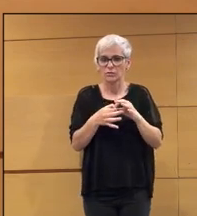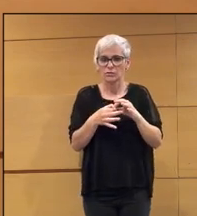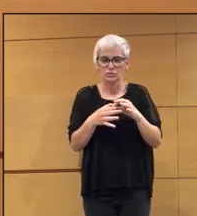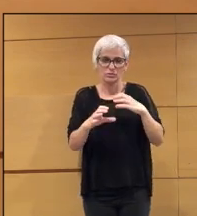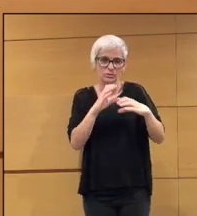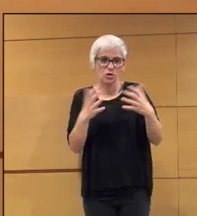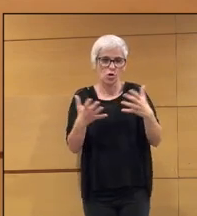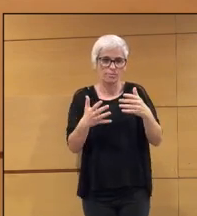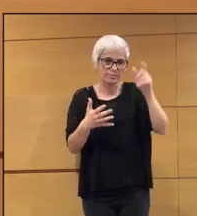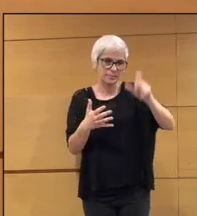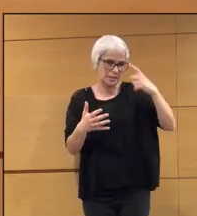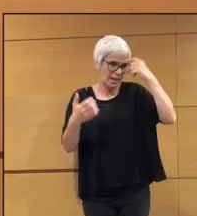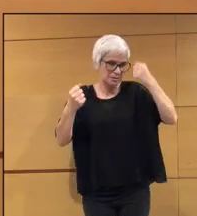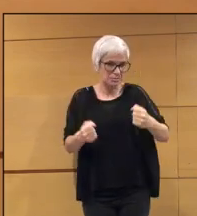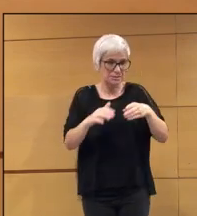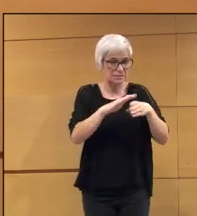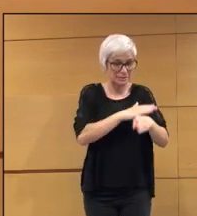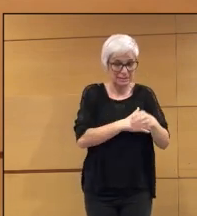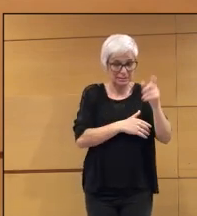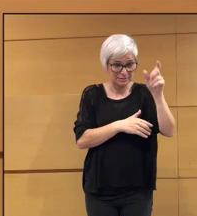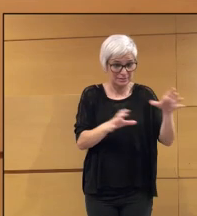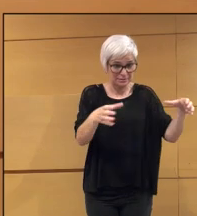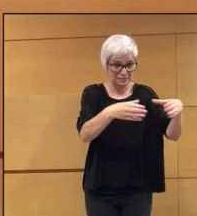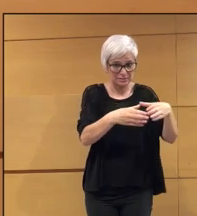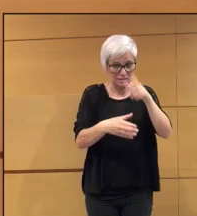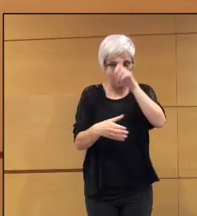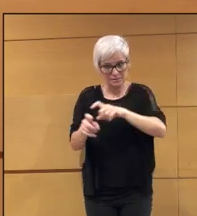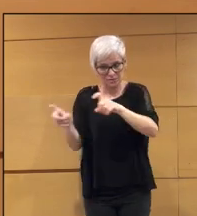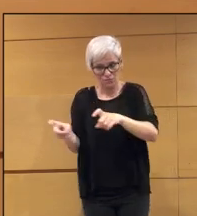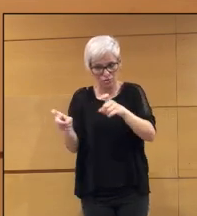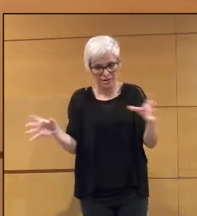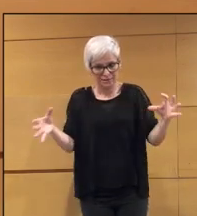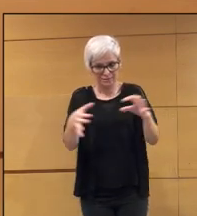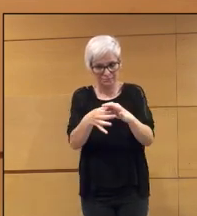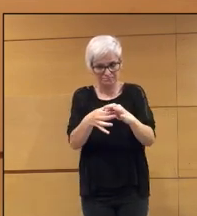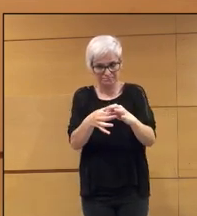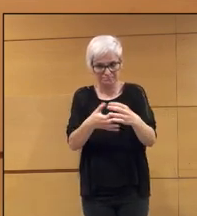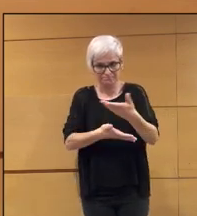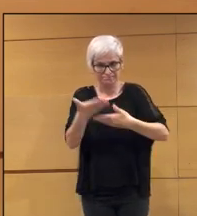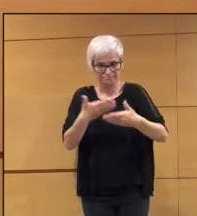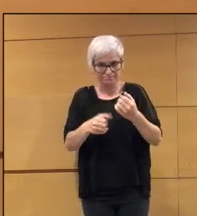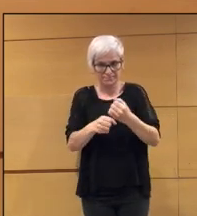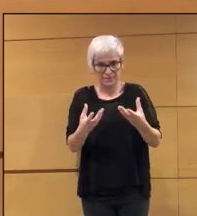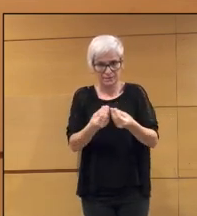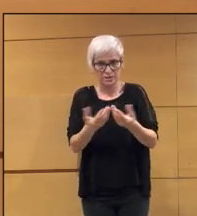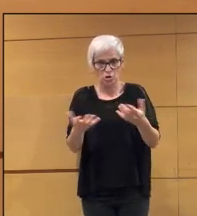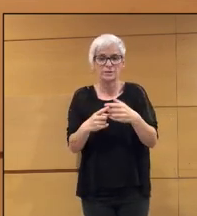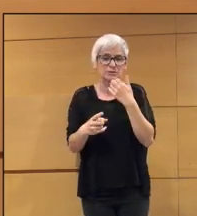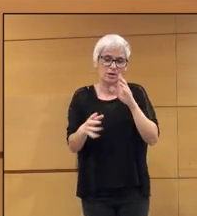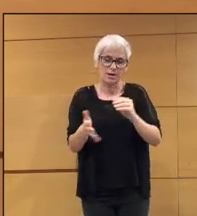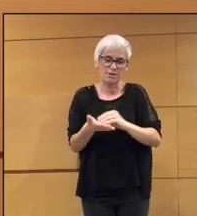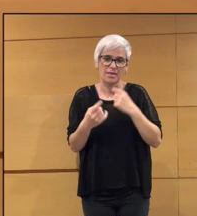en accessibilitat i els TIC, els informàtics, no? Perquè si no, a vegades ens perdem.